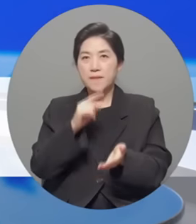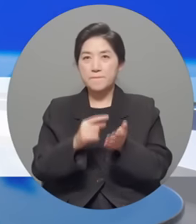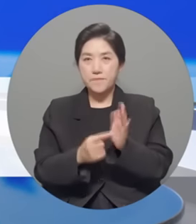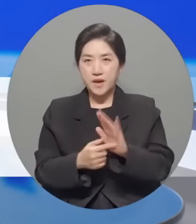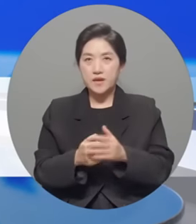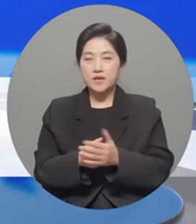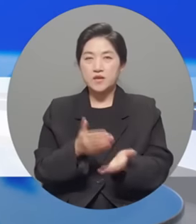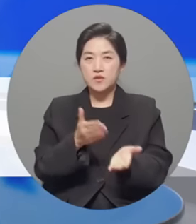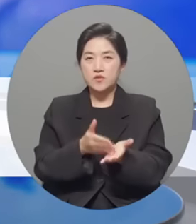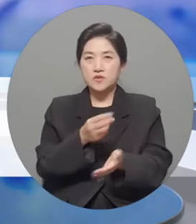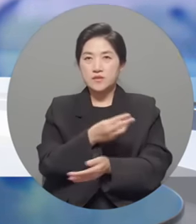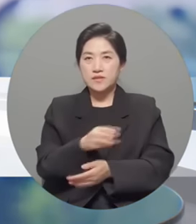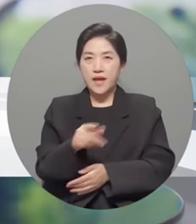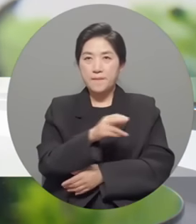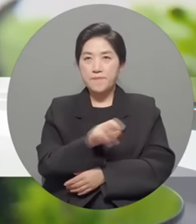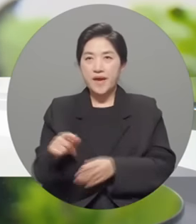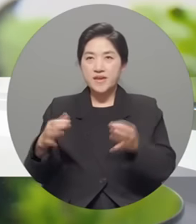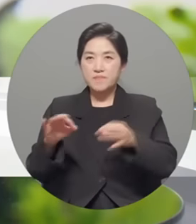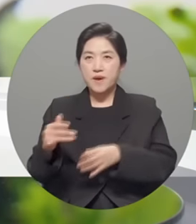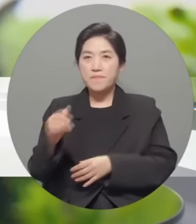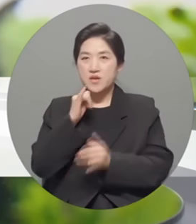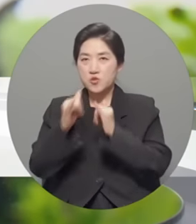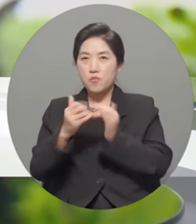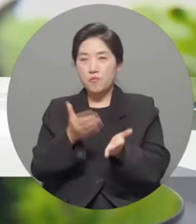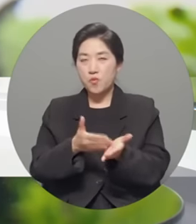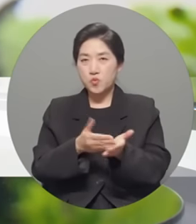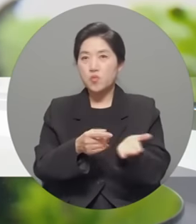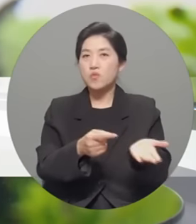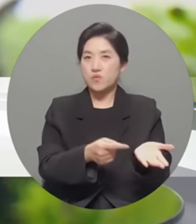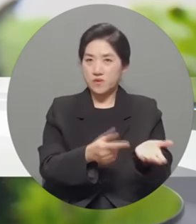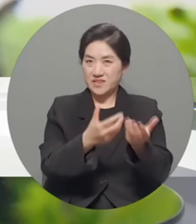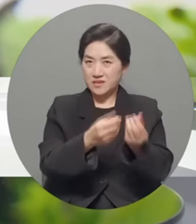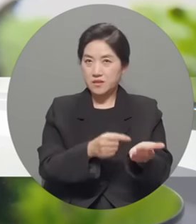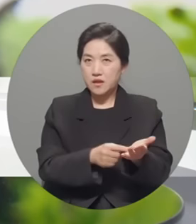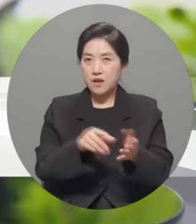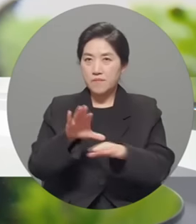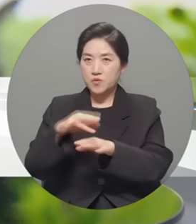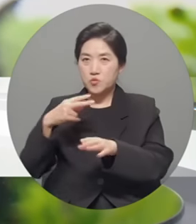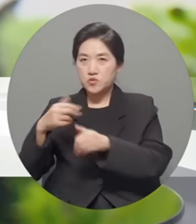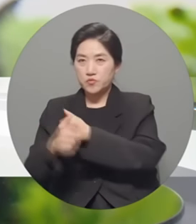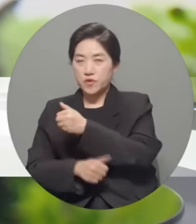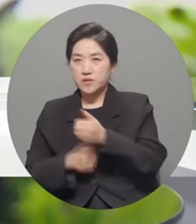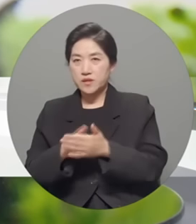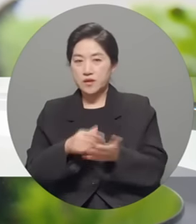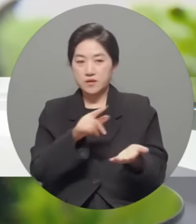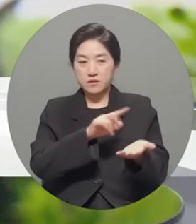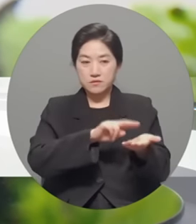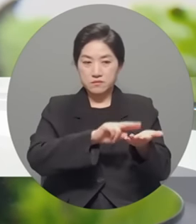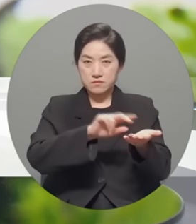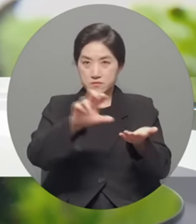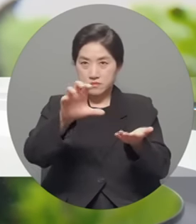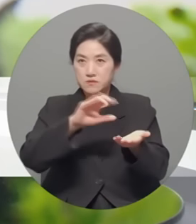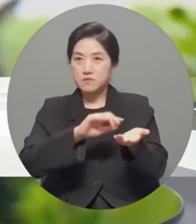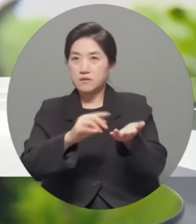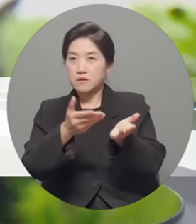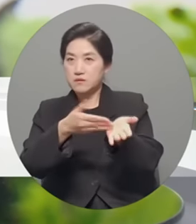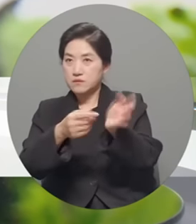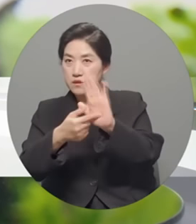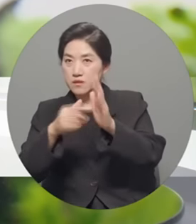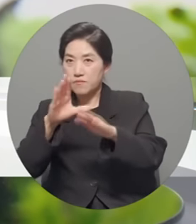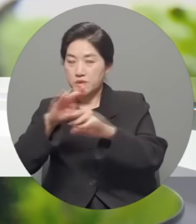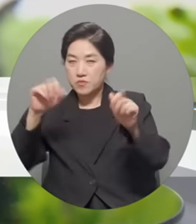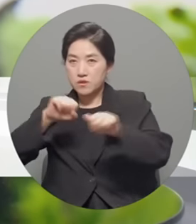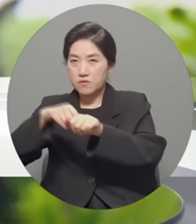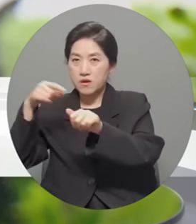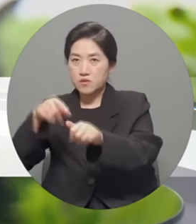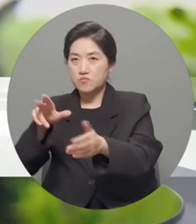됐습니다. 뉴스타파의 김만배 인터뷰 보도를 언급하면서 방송통신위원회가 이를 인용한 방송사들에게 과징금을 내린